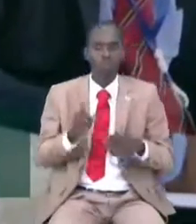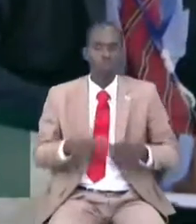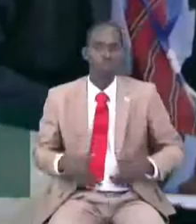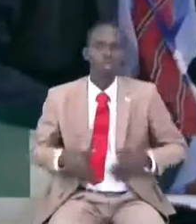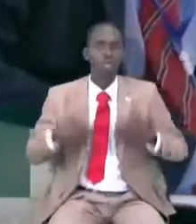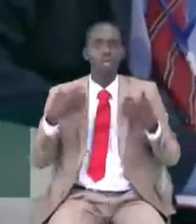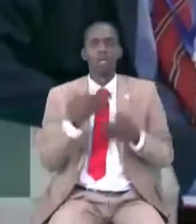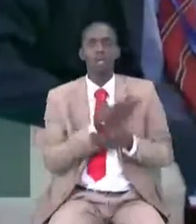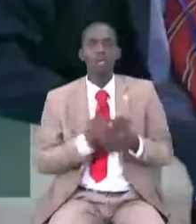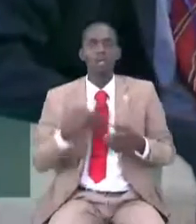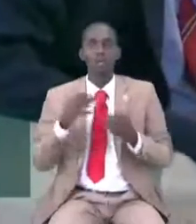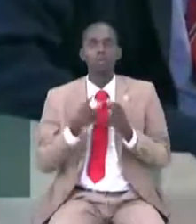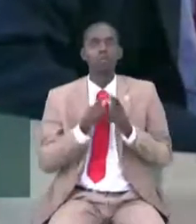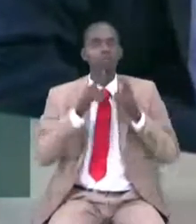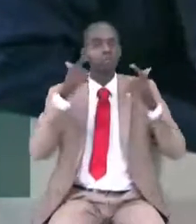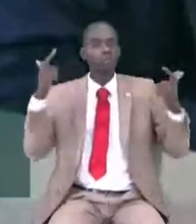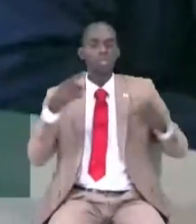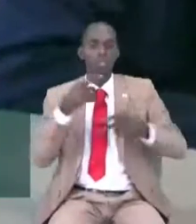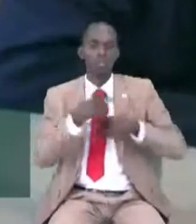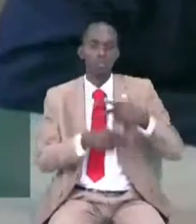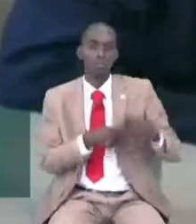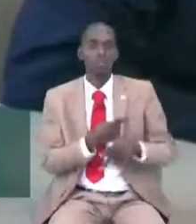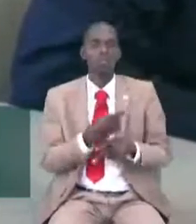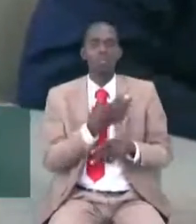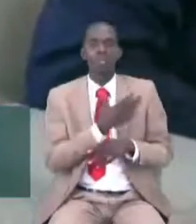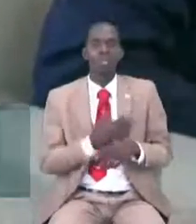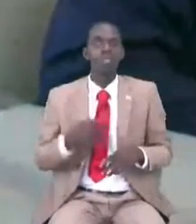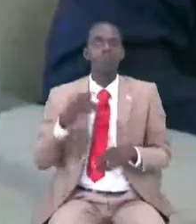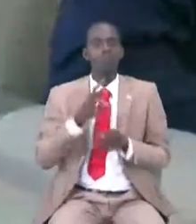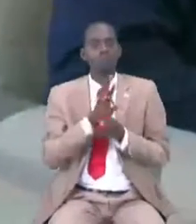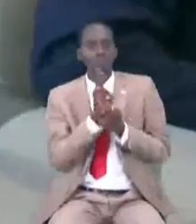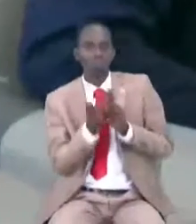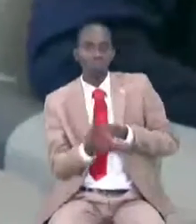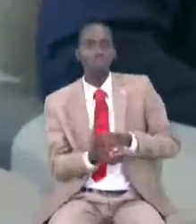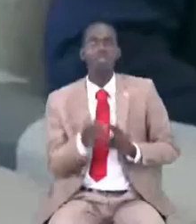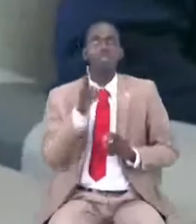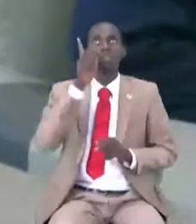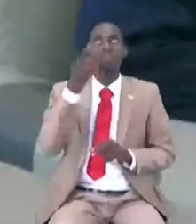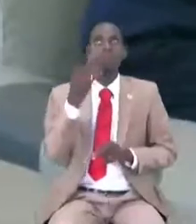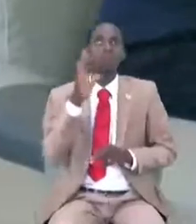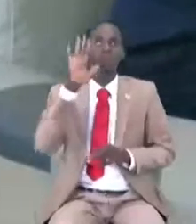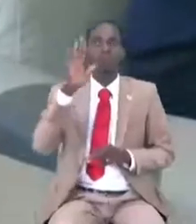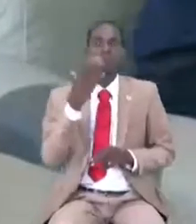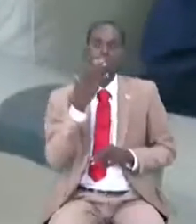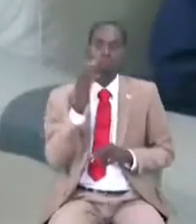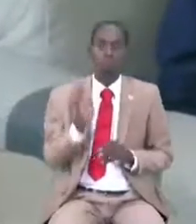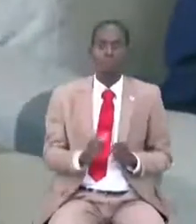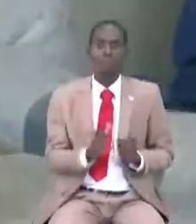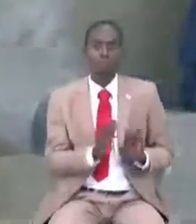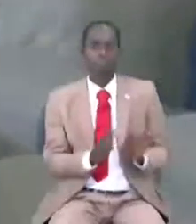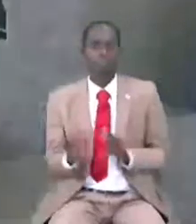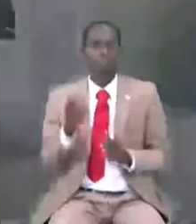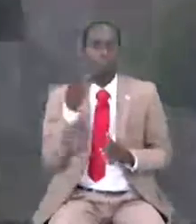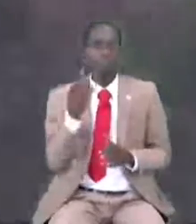mal. La source de la miséricorde pour le salut des pécheurs. Nous allons voir